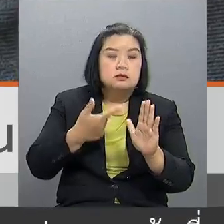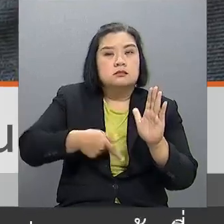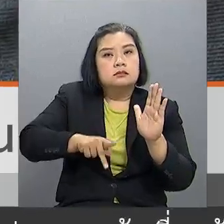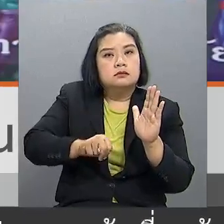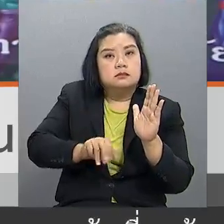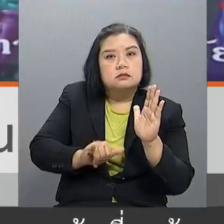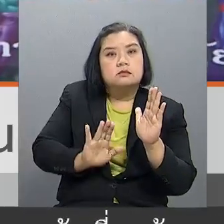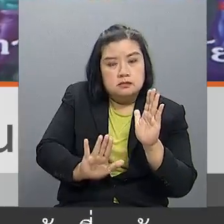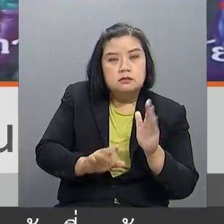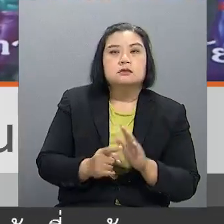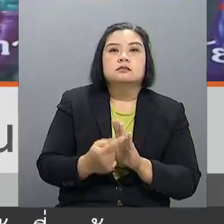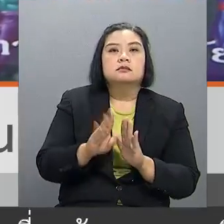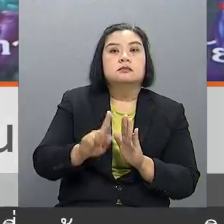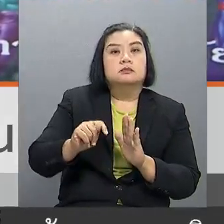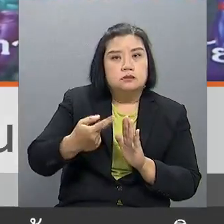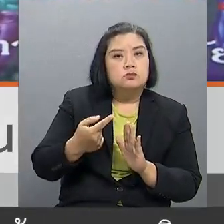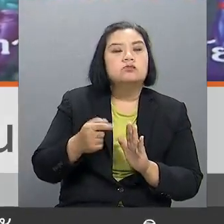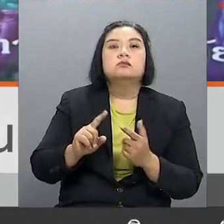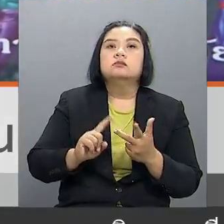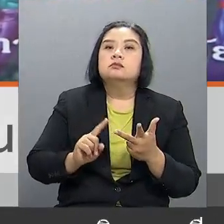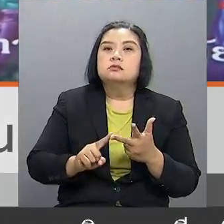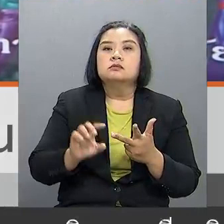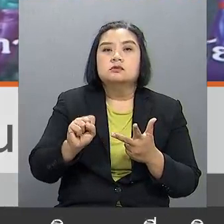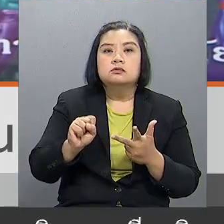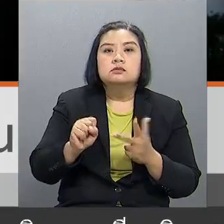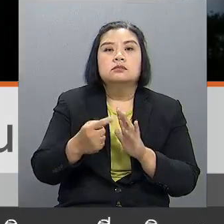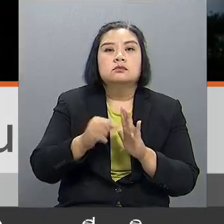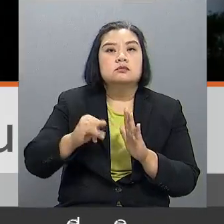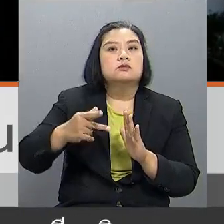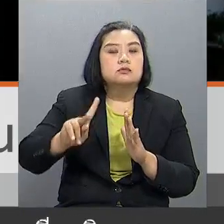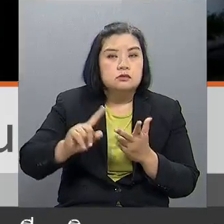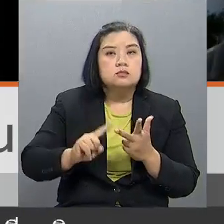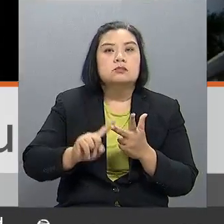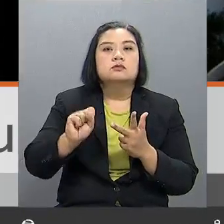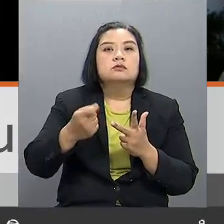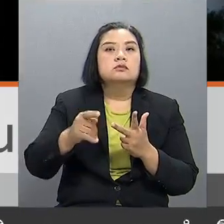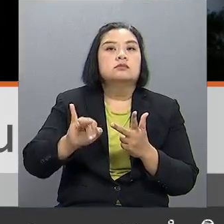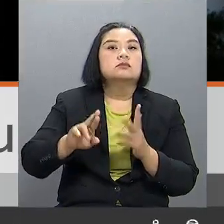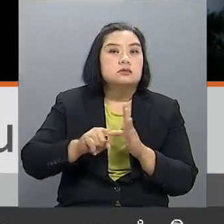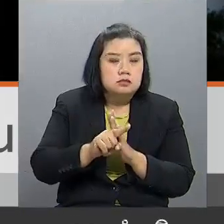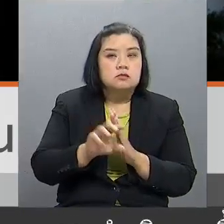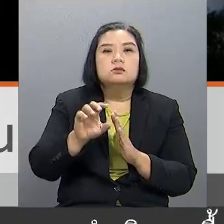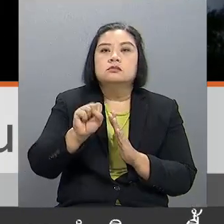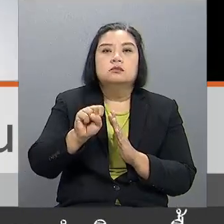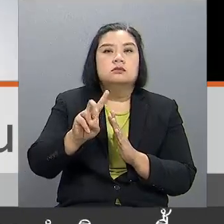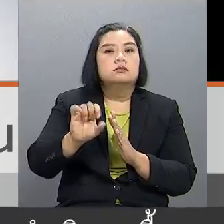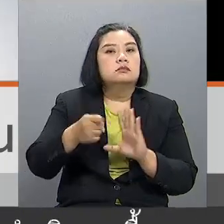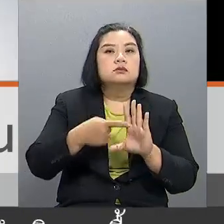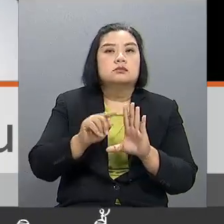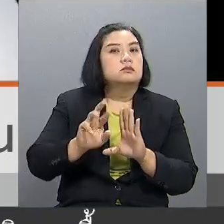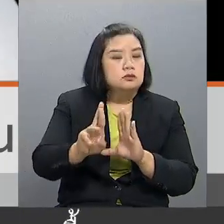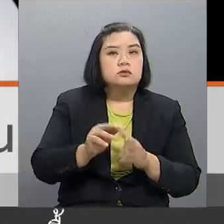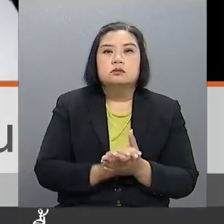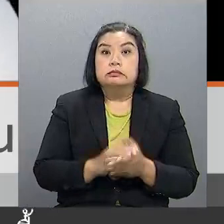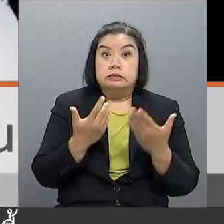เบตงจังหวัดยะลาอำเภอสุไหงโกลกอำเภอสุคีรินอำเภอศรีสาครจังหวัดนราธิวาสโดยขยายตั้งแต่